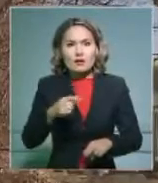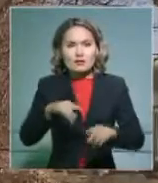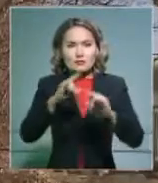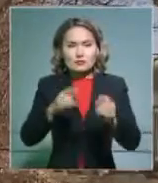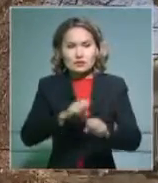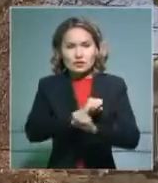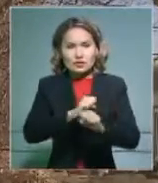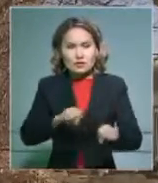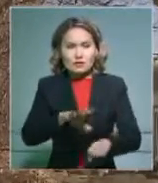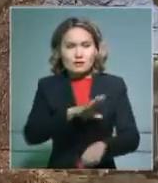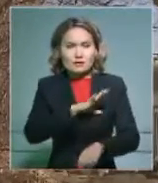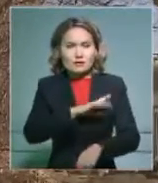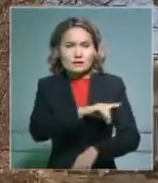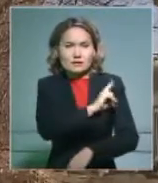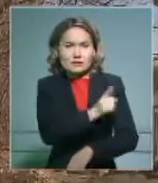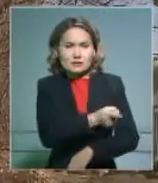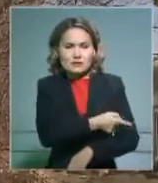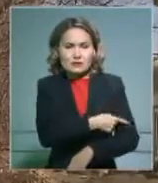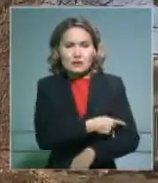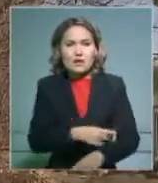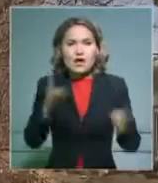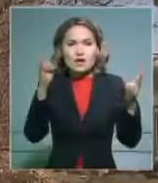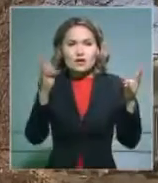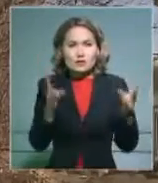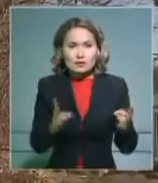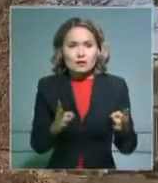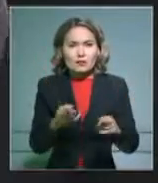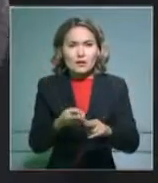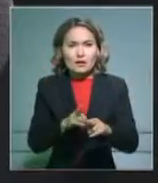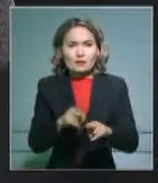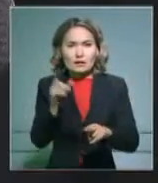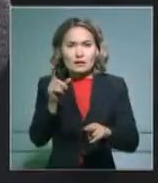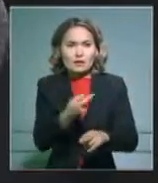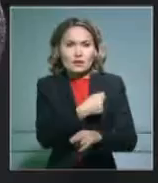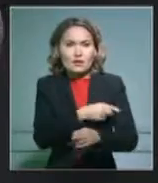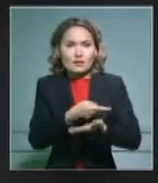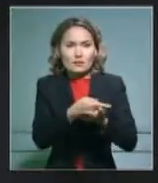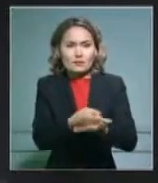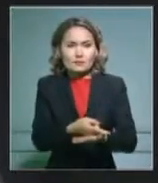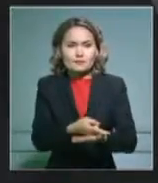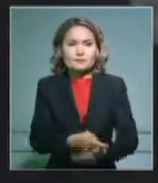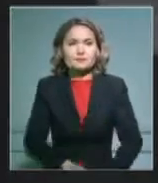шегіп, скорый помощь алып кеткен, қал жағдай өте ауыр, абсолютті шылы кісі.